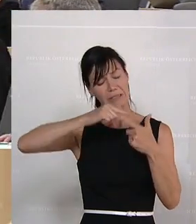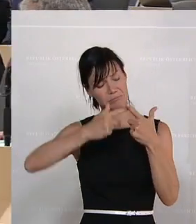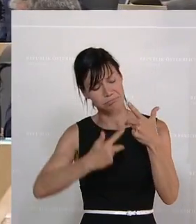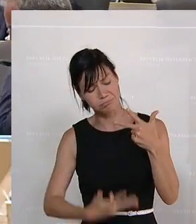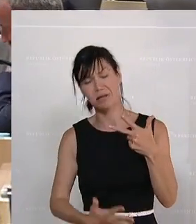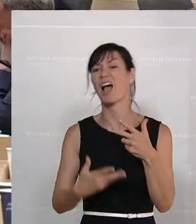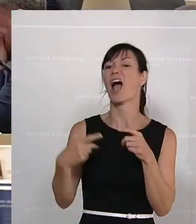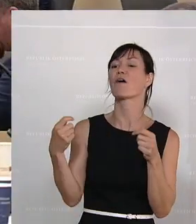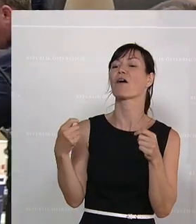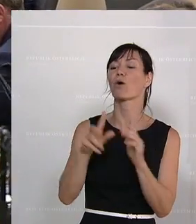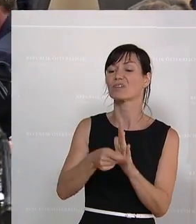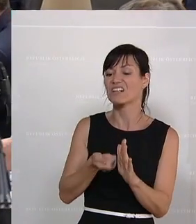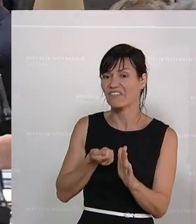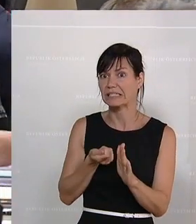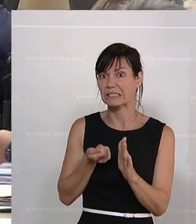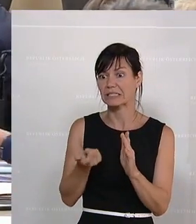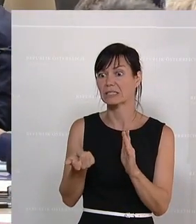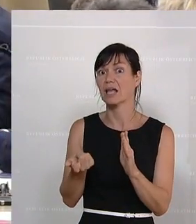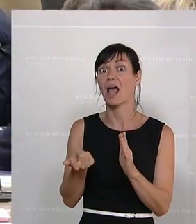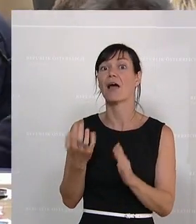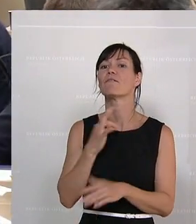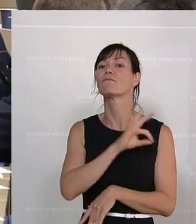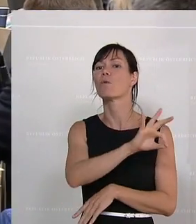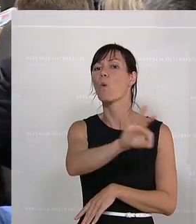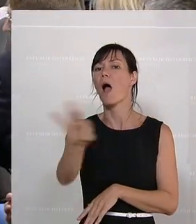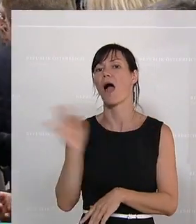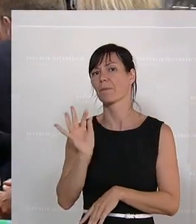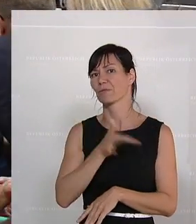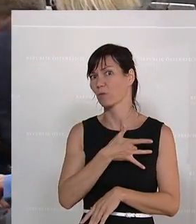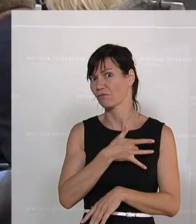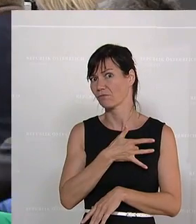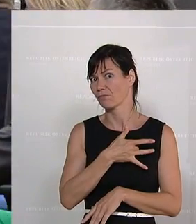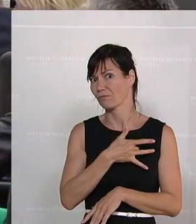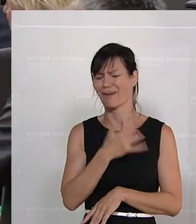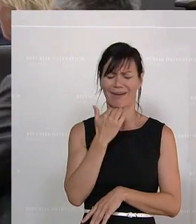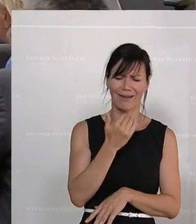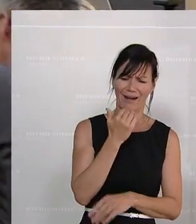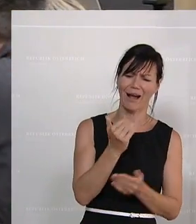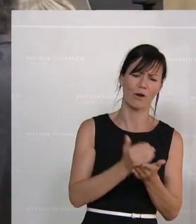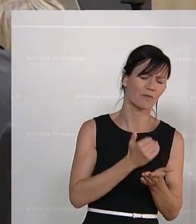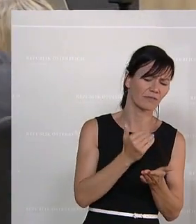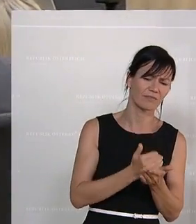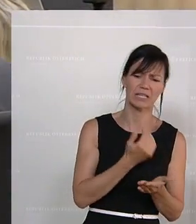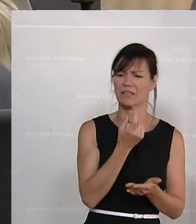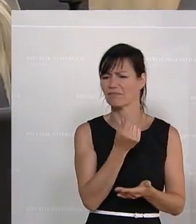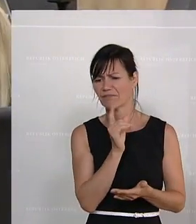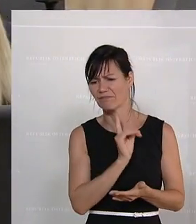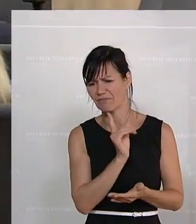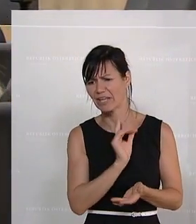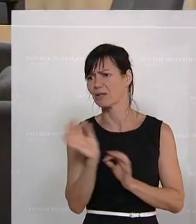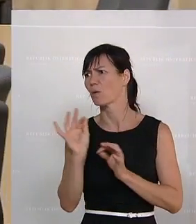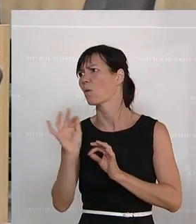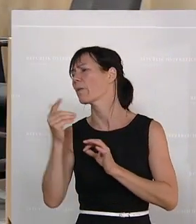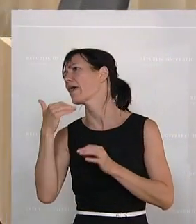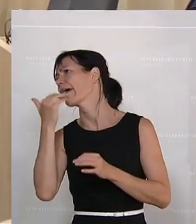folgemaßnahmen die alle treffen alle aber jetzt finanziell nicht so gut aufgestellt dieser besser aufspielt ist egal